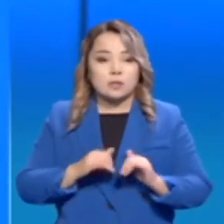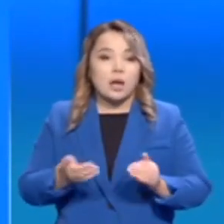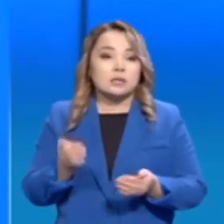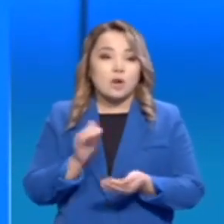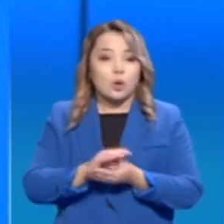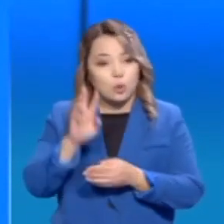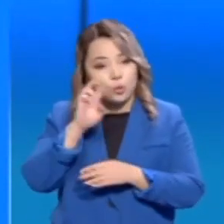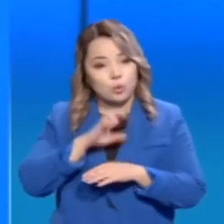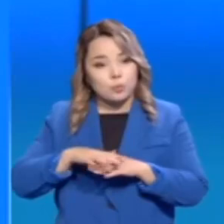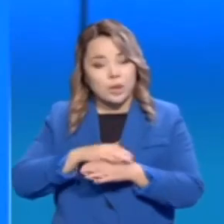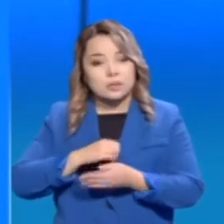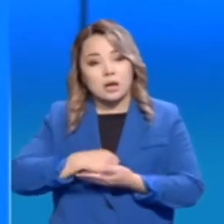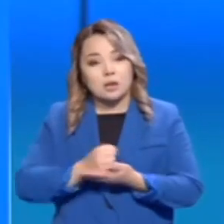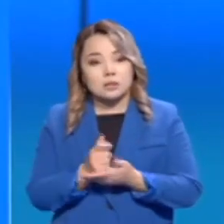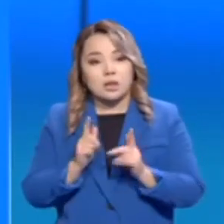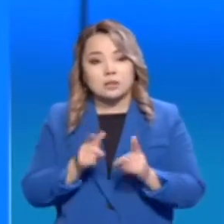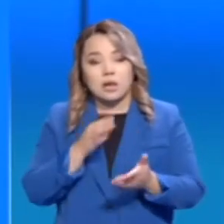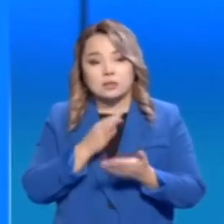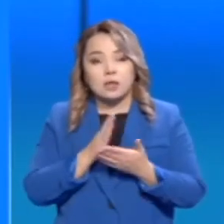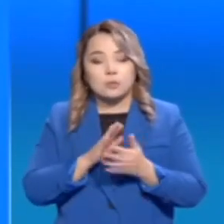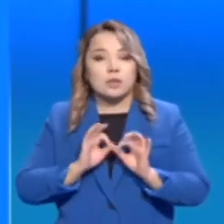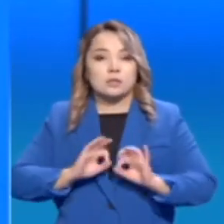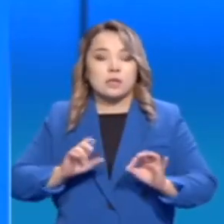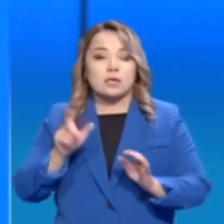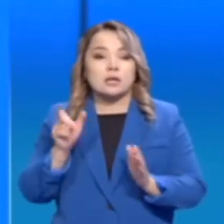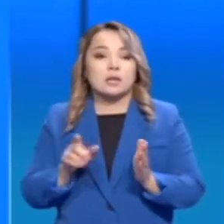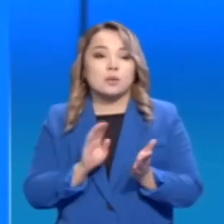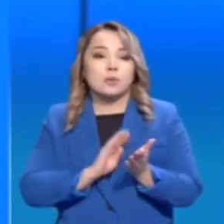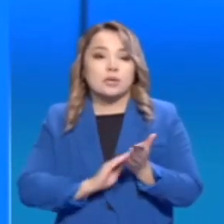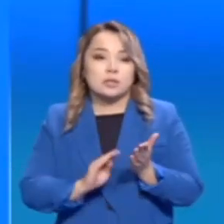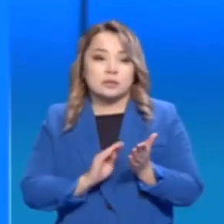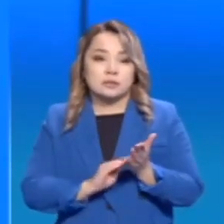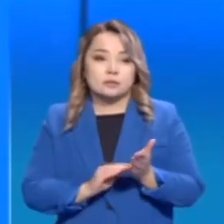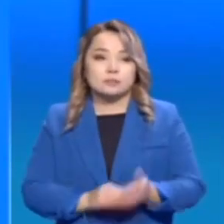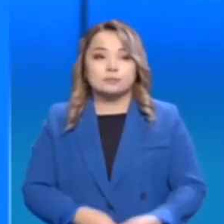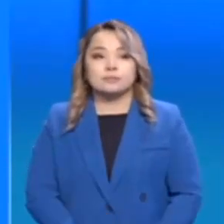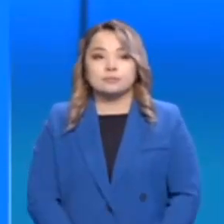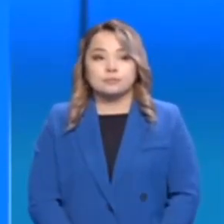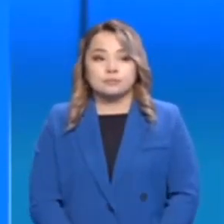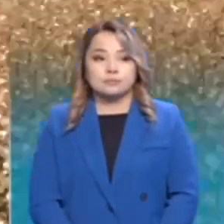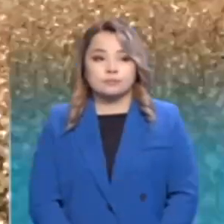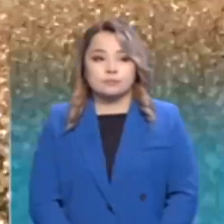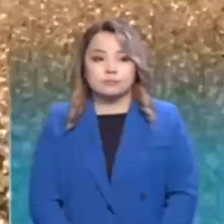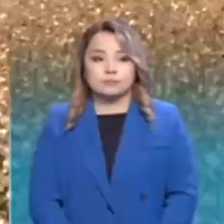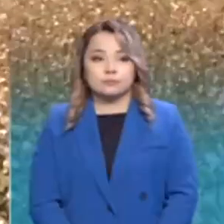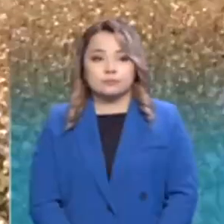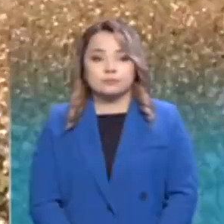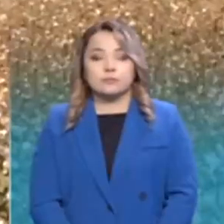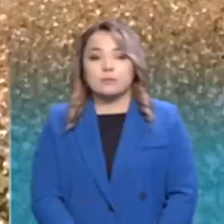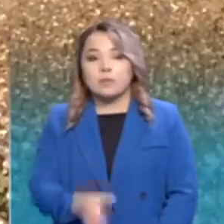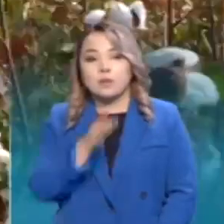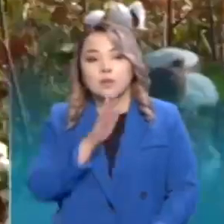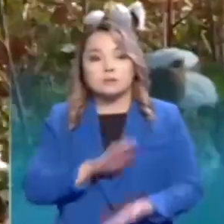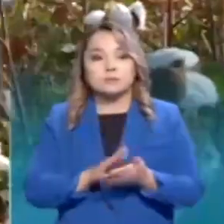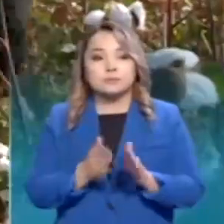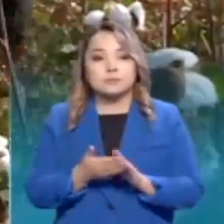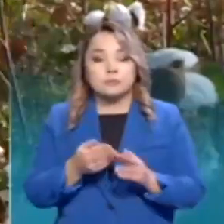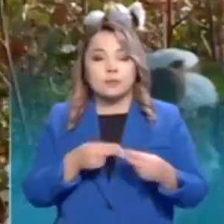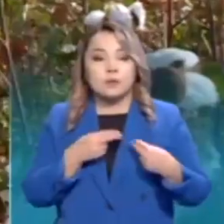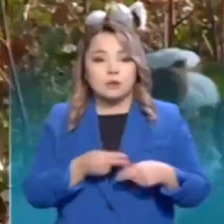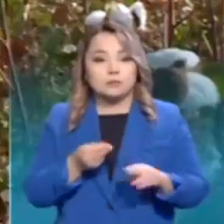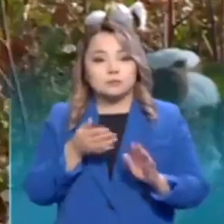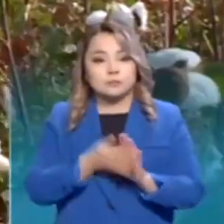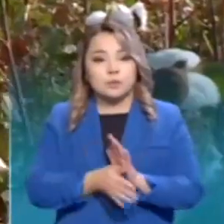үкіметтен мақұлдауын сұрады. Рет-ретімен әріптесім Асылбек Данияр айтсын. Ала жаздай төккен тер еткен еңбек